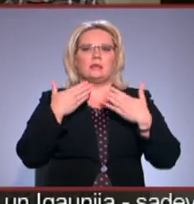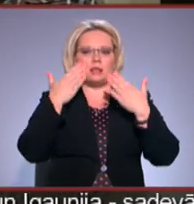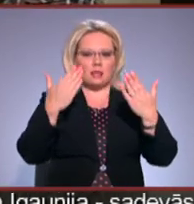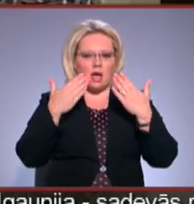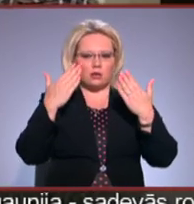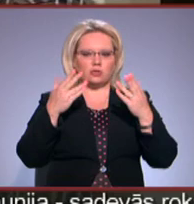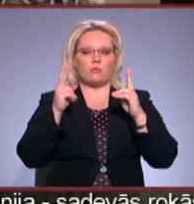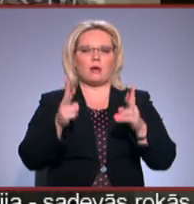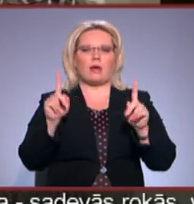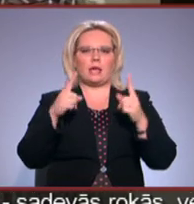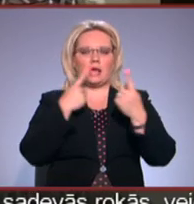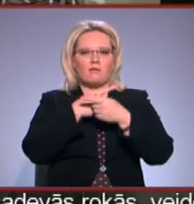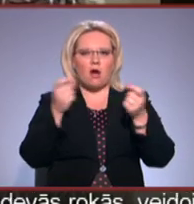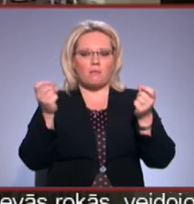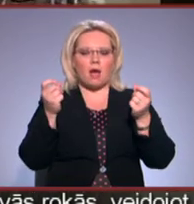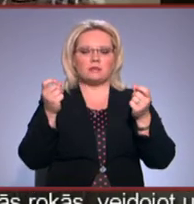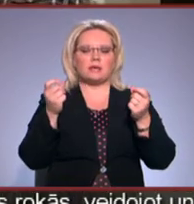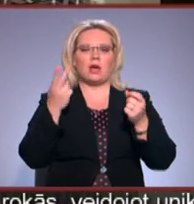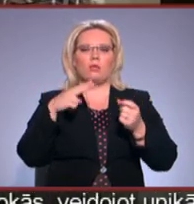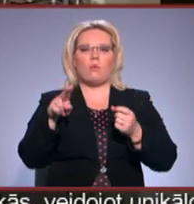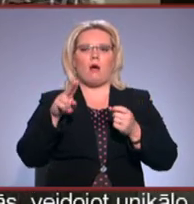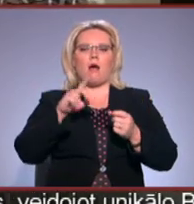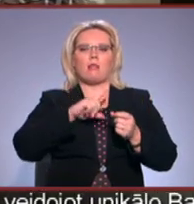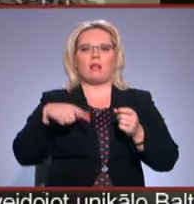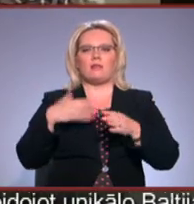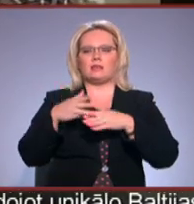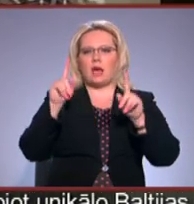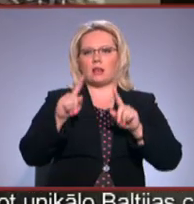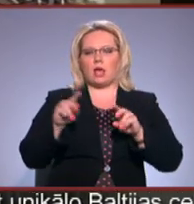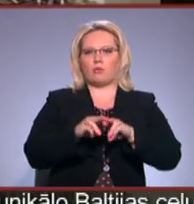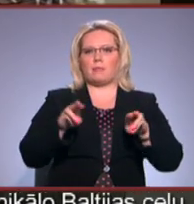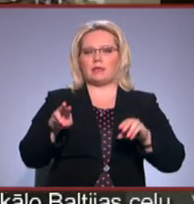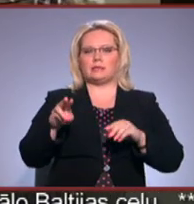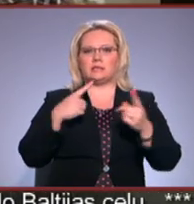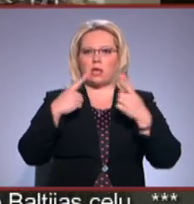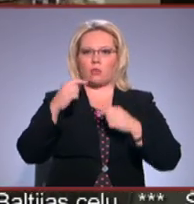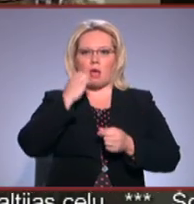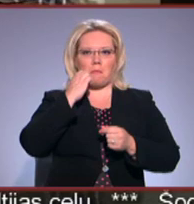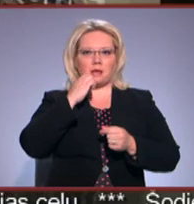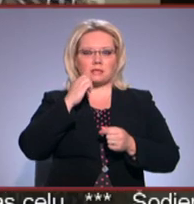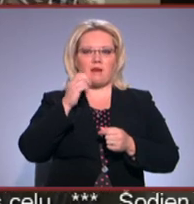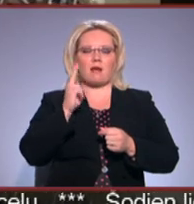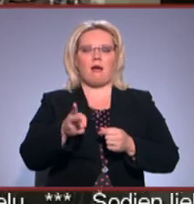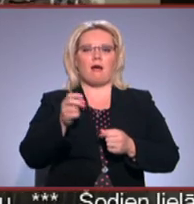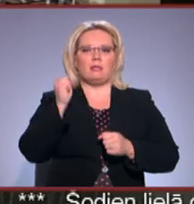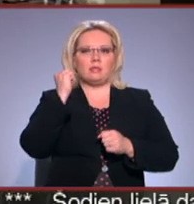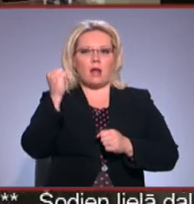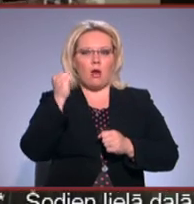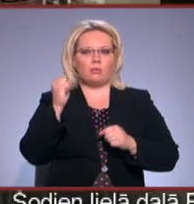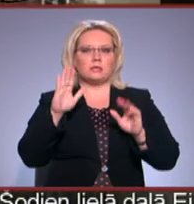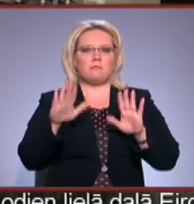kad ir informācija no Latvijas ārlietu ministra sarunā Maskavā, ka kā drauds